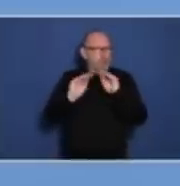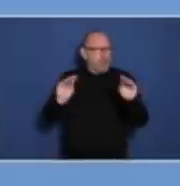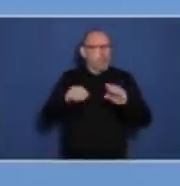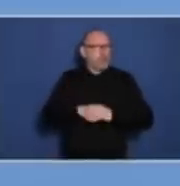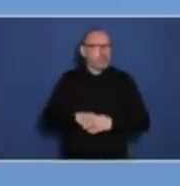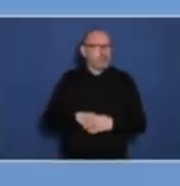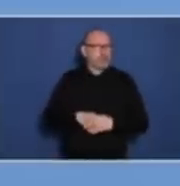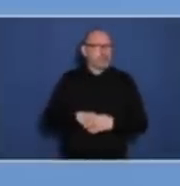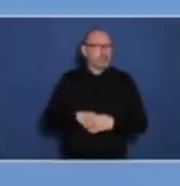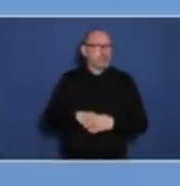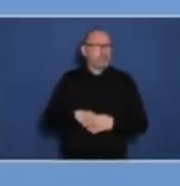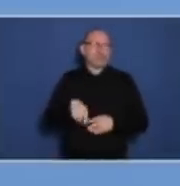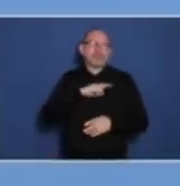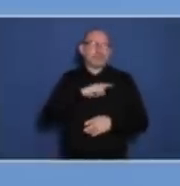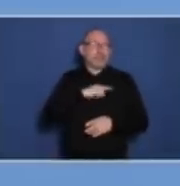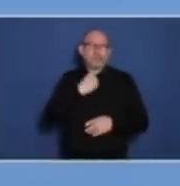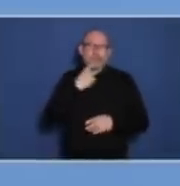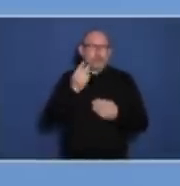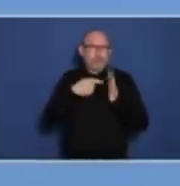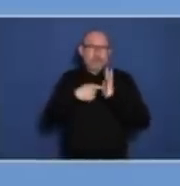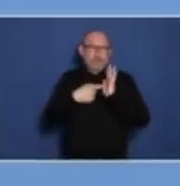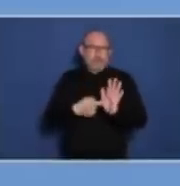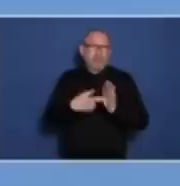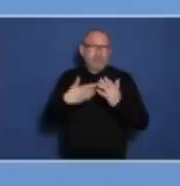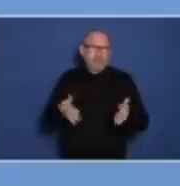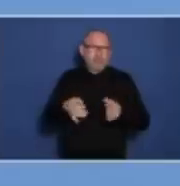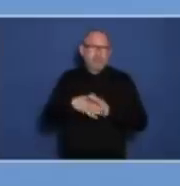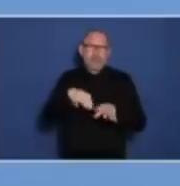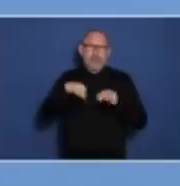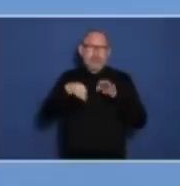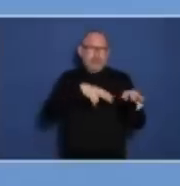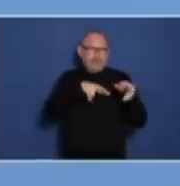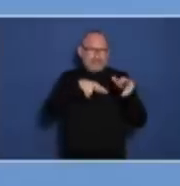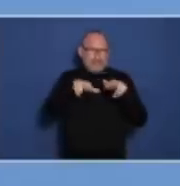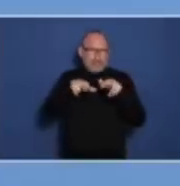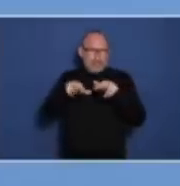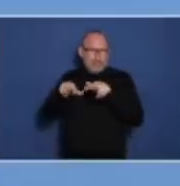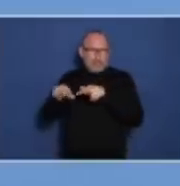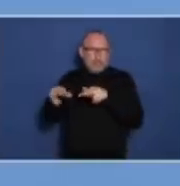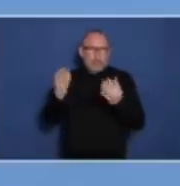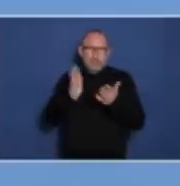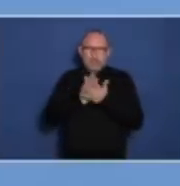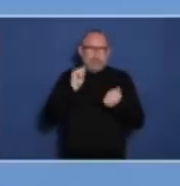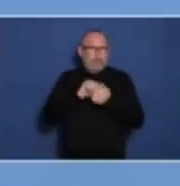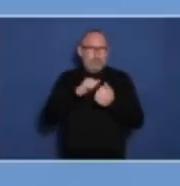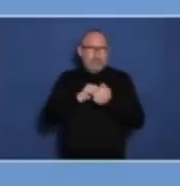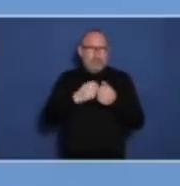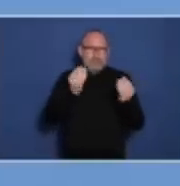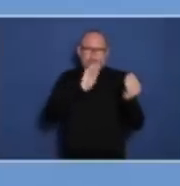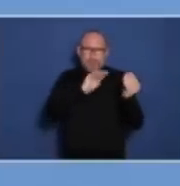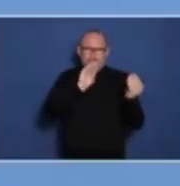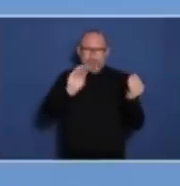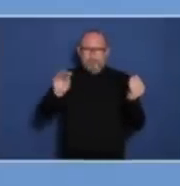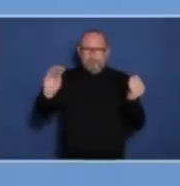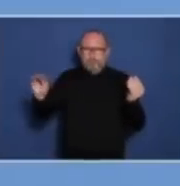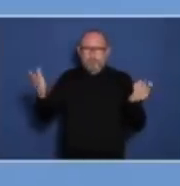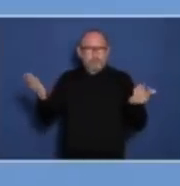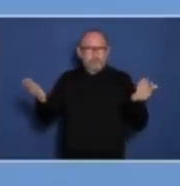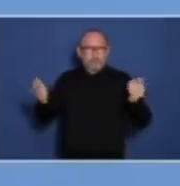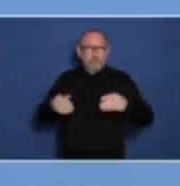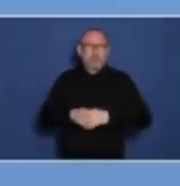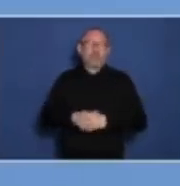Ich kann Ihnen nur sagen, also ich kann Sie verweisen auf das, was einzelne Ministerien dazu bereits der Presse zugeleitet